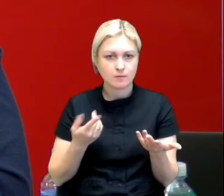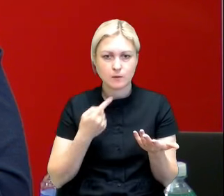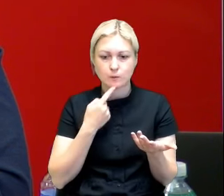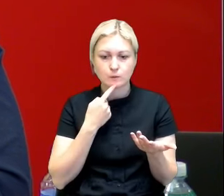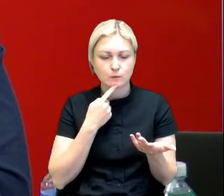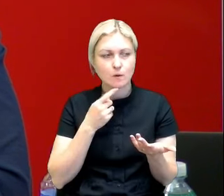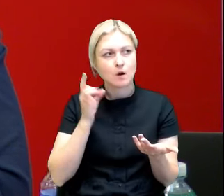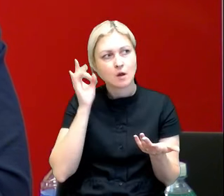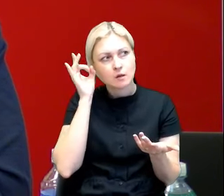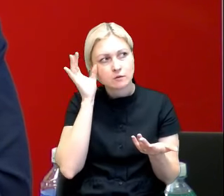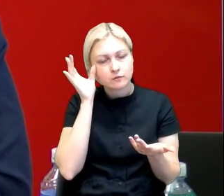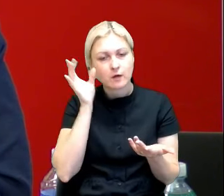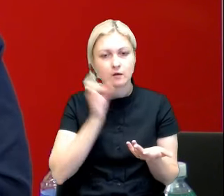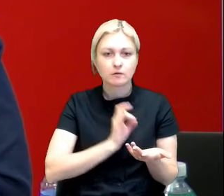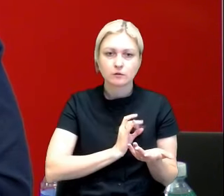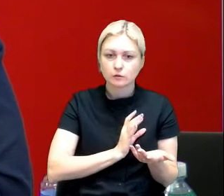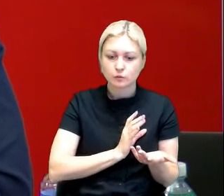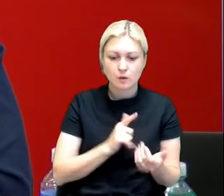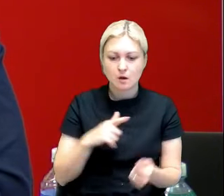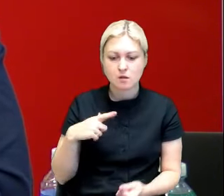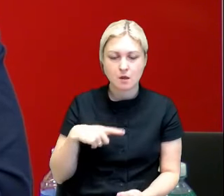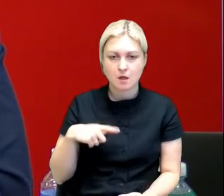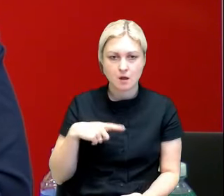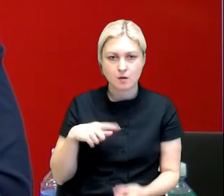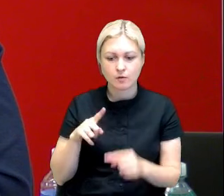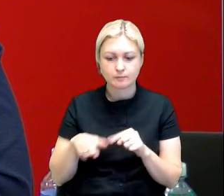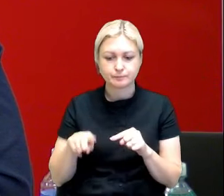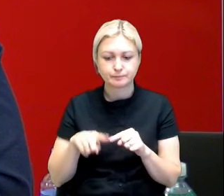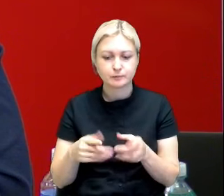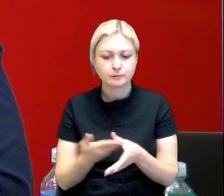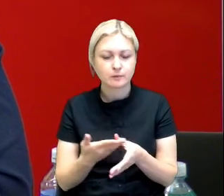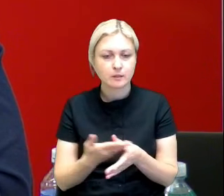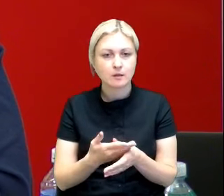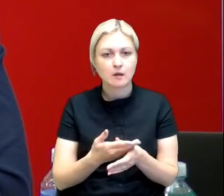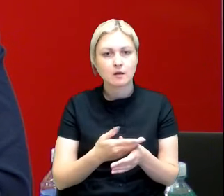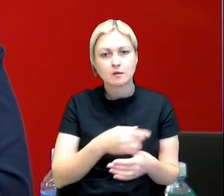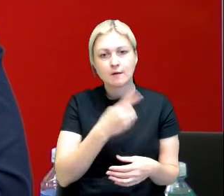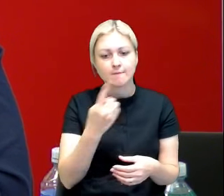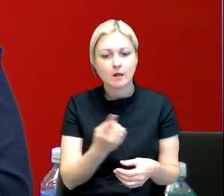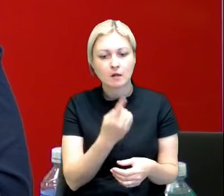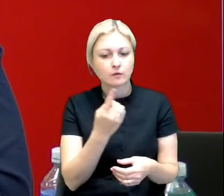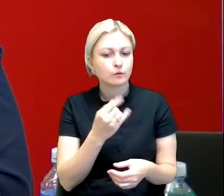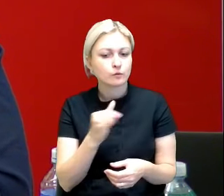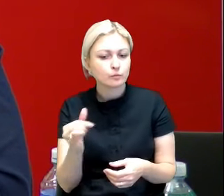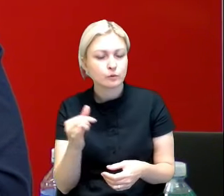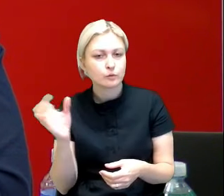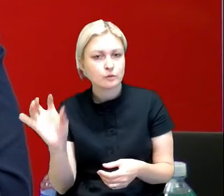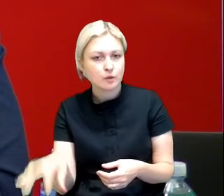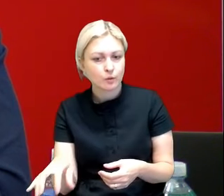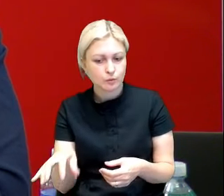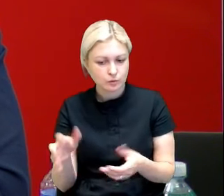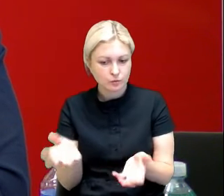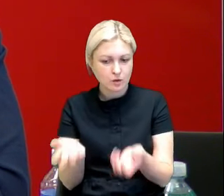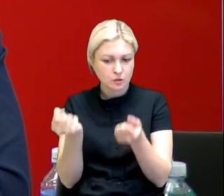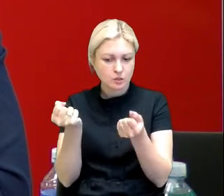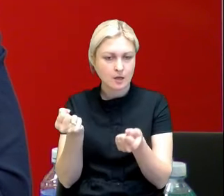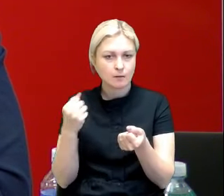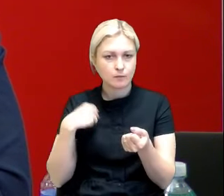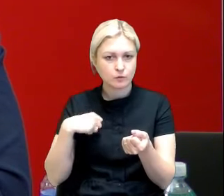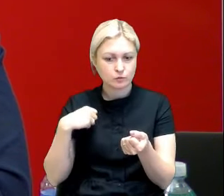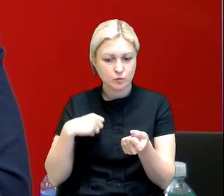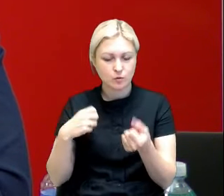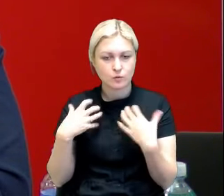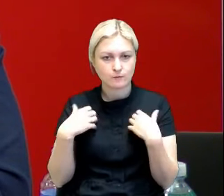tai yra kitą kartą ne tik kad valandos minučių bet ir sekundžių reikalas išgelbėti žmogaus sveikatą ir gyvybę